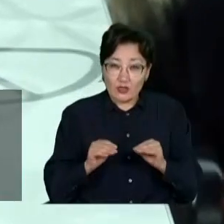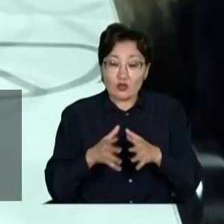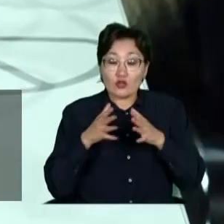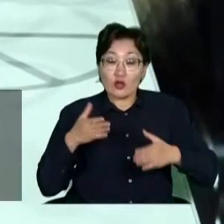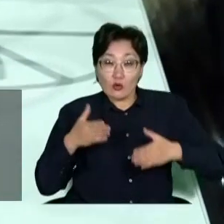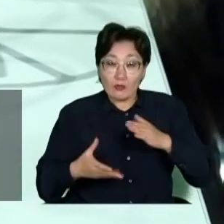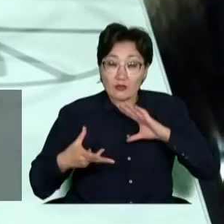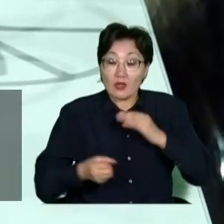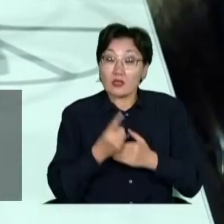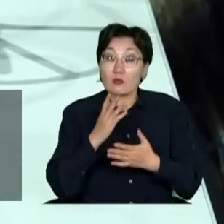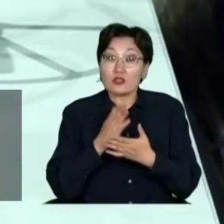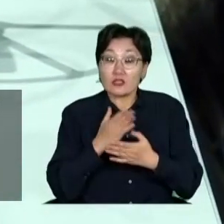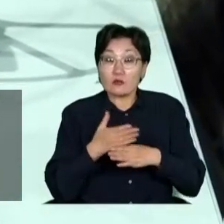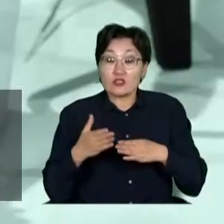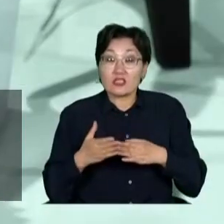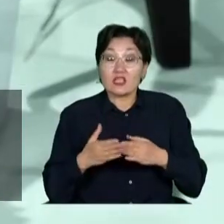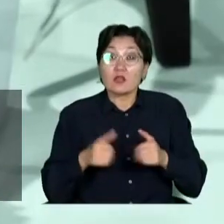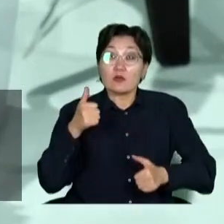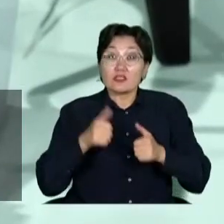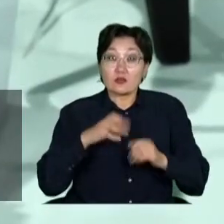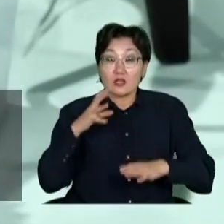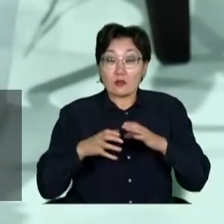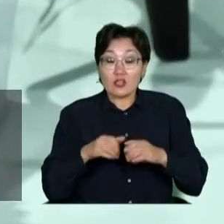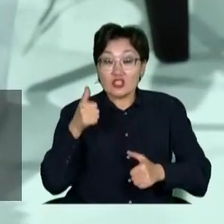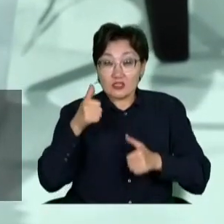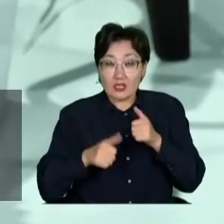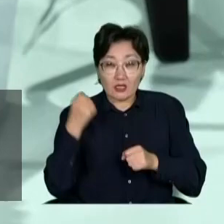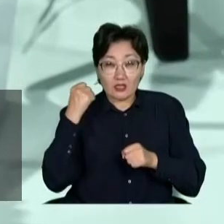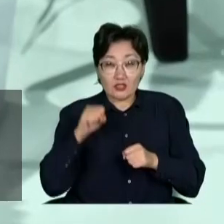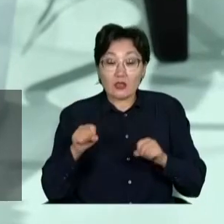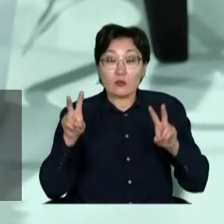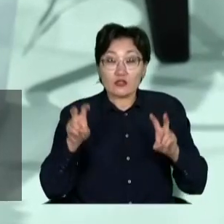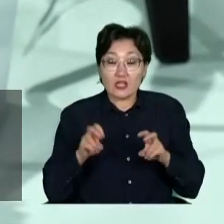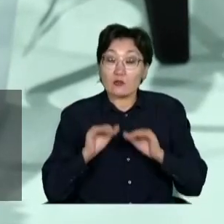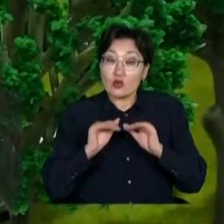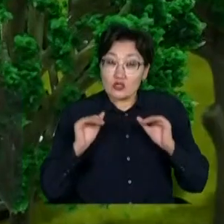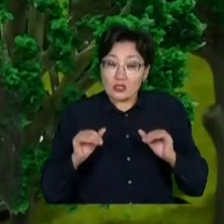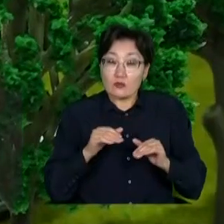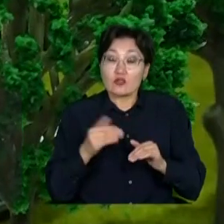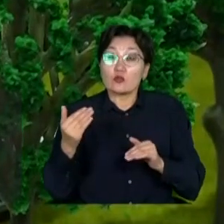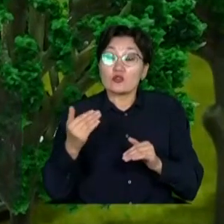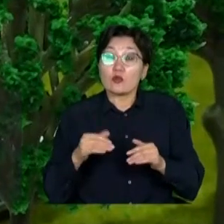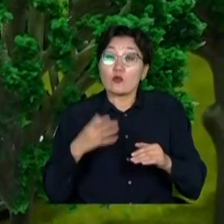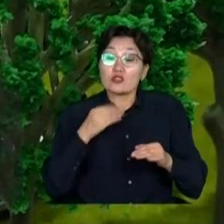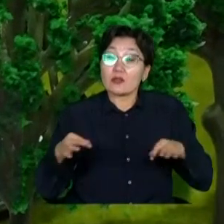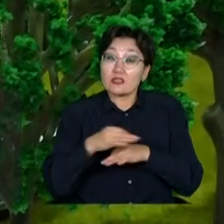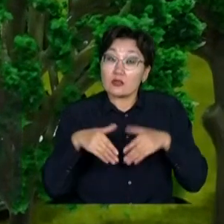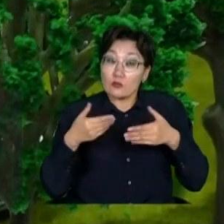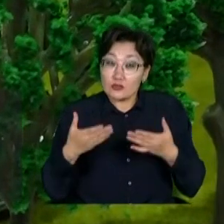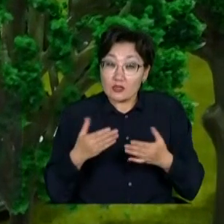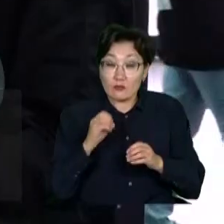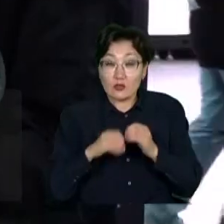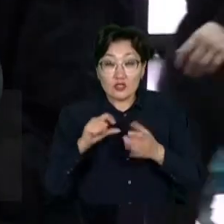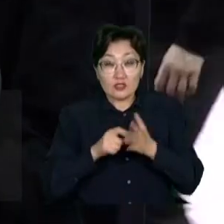Деңгейі халықаралық чемпионаттардан кем түспейтін сайысқа әлемдік жарыстарда жеңімпаз атанып жүрген оқушылар да өз стартаптарын ұсынып жатыр. Мәселен,